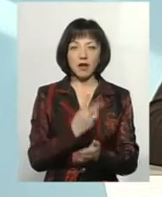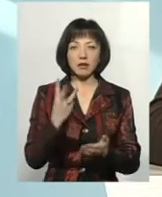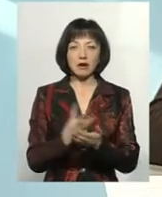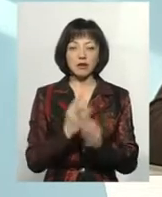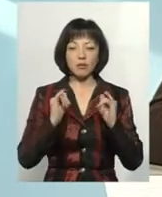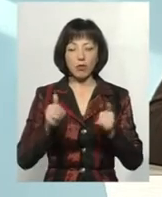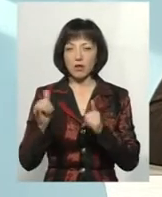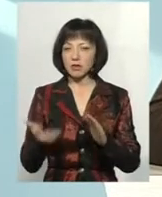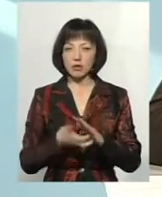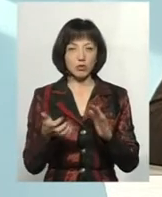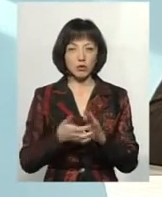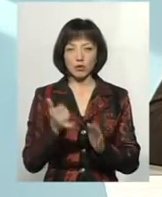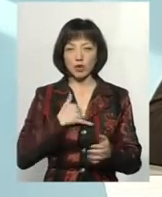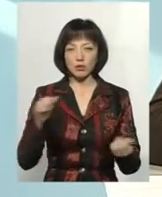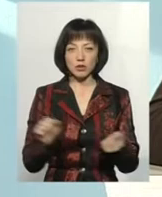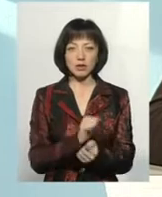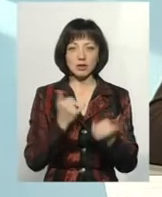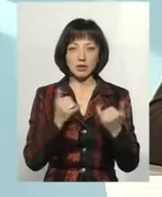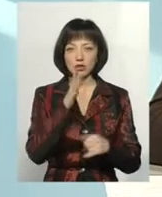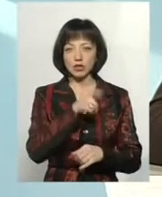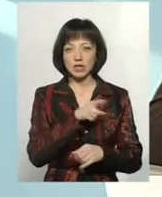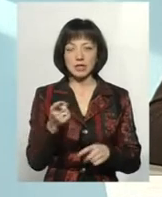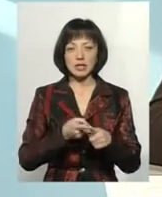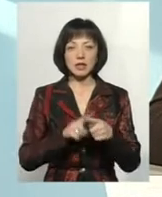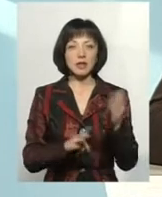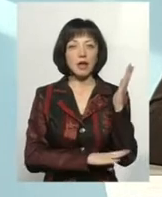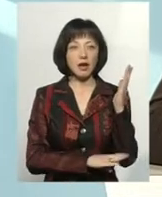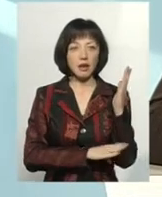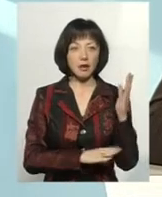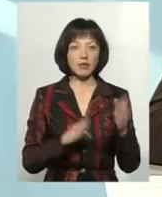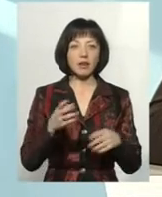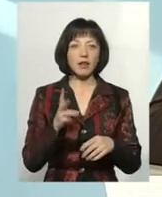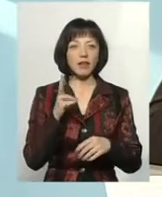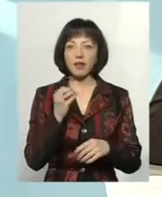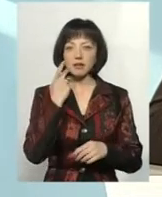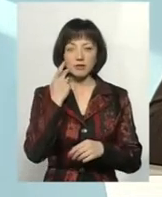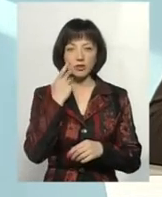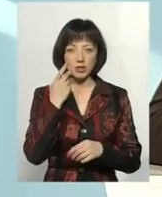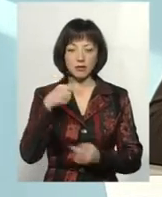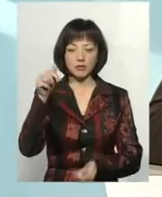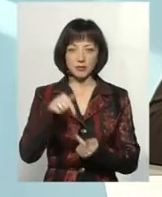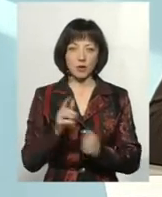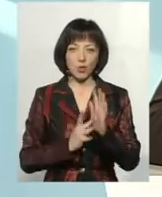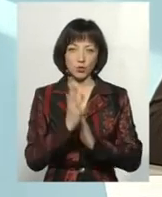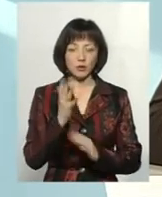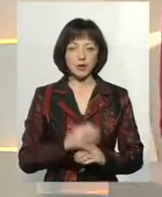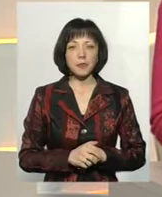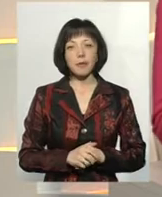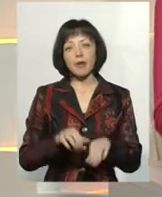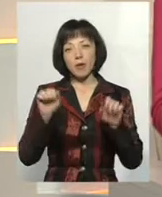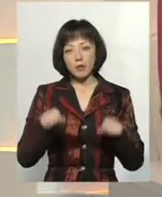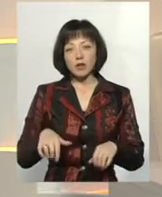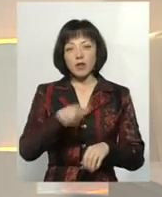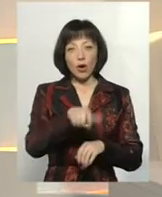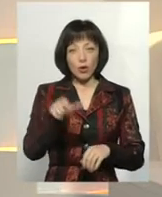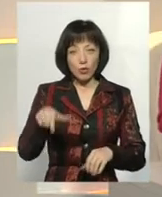цього недостатньо в нашому посушливі зараз часи. І тому ці дерева, вони не завжди приймаються. Скажіть, будь ласка, а можливо